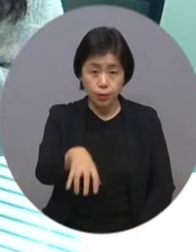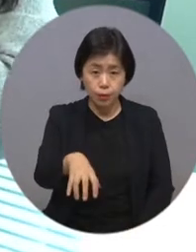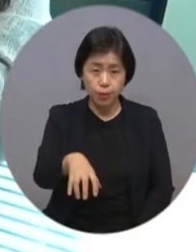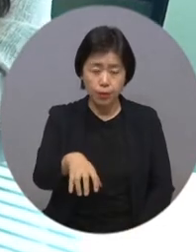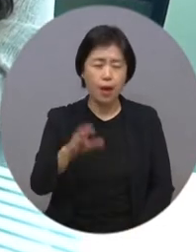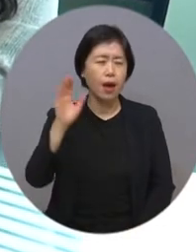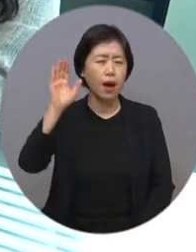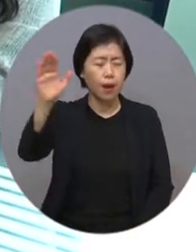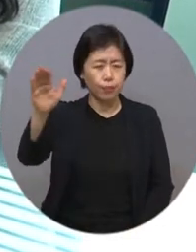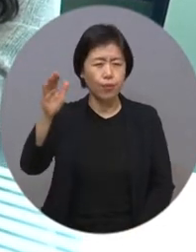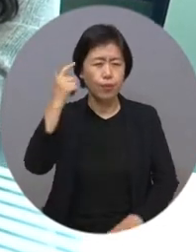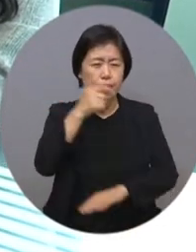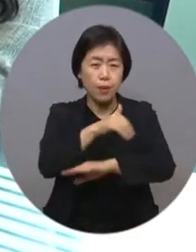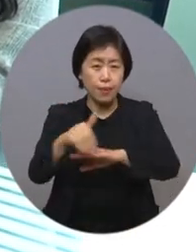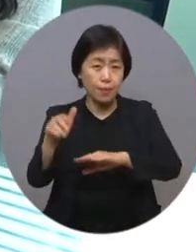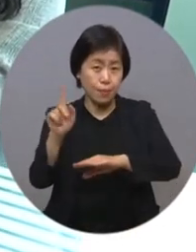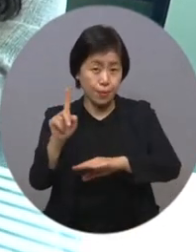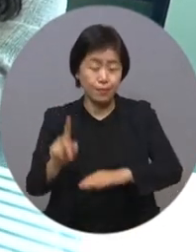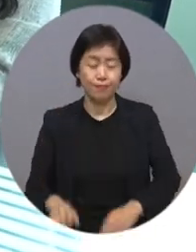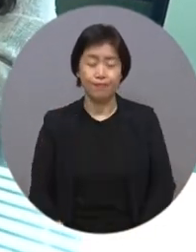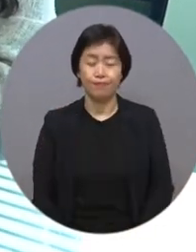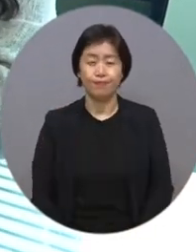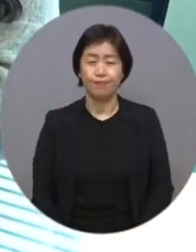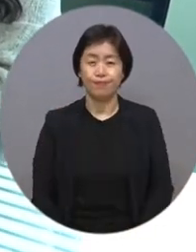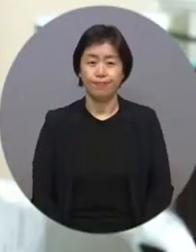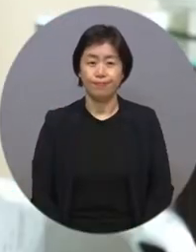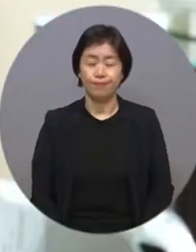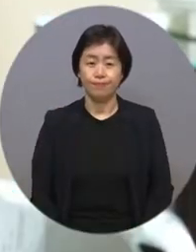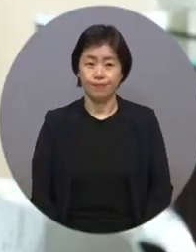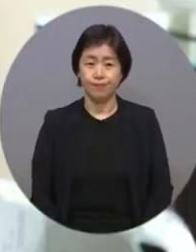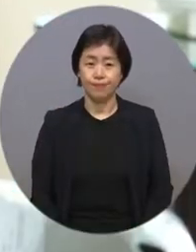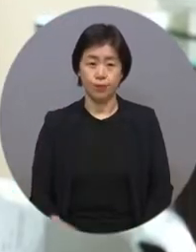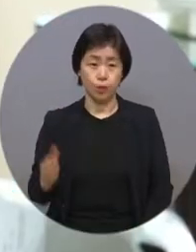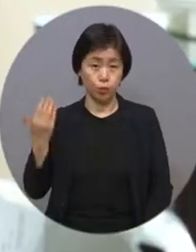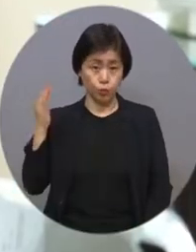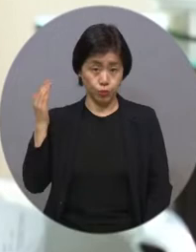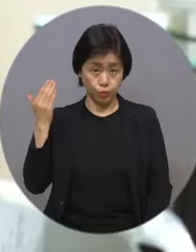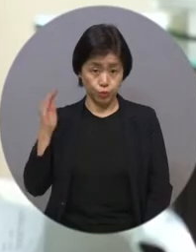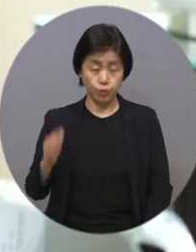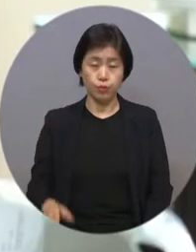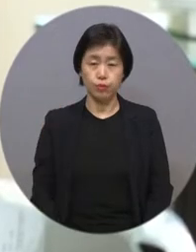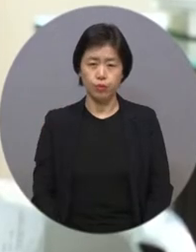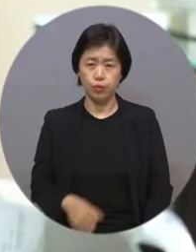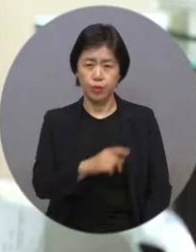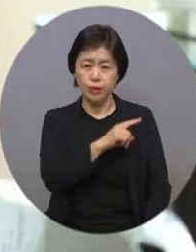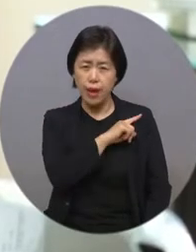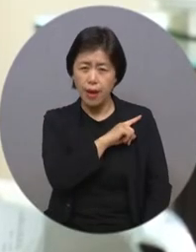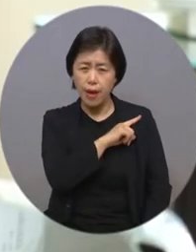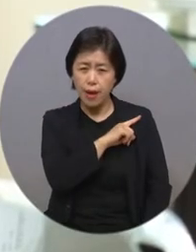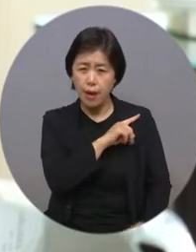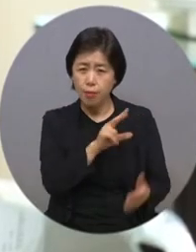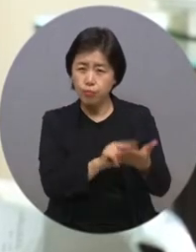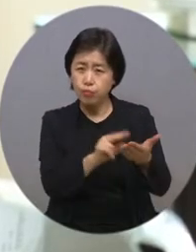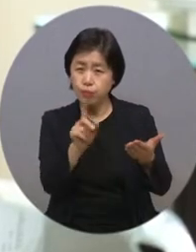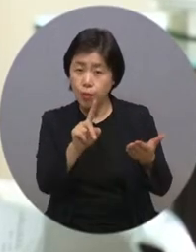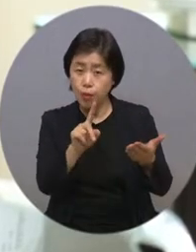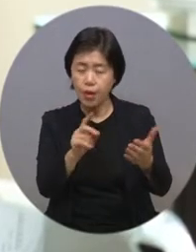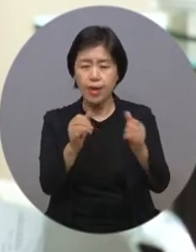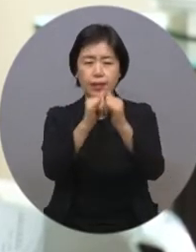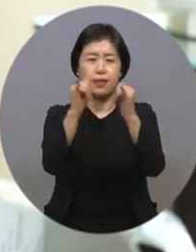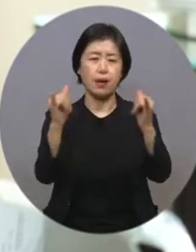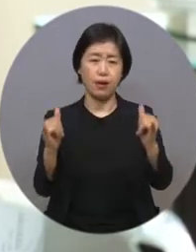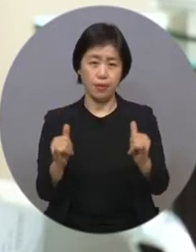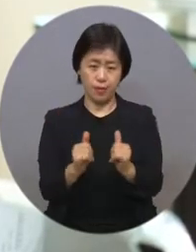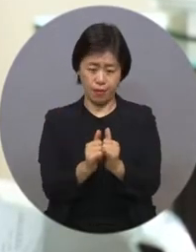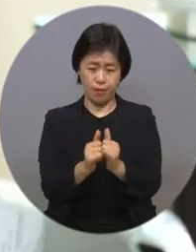회사가 되었으면 좋겠는지도 한번 부탁드릴게요. 요즘에 그 가장 이슈는 사회적 기업이라는 이슈도